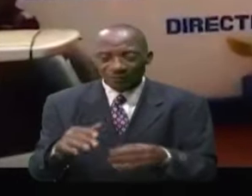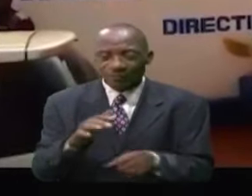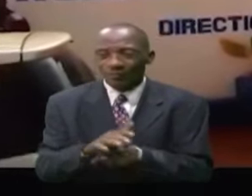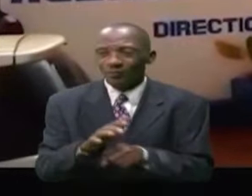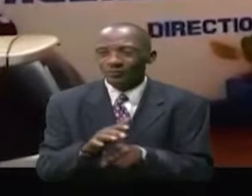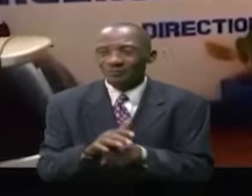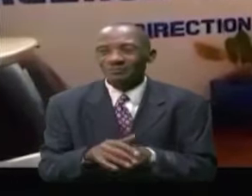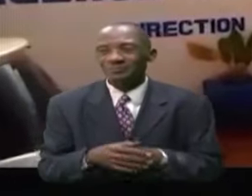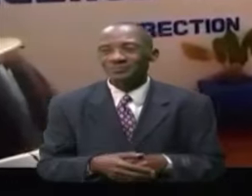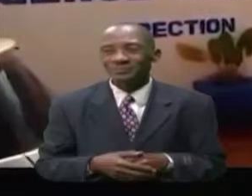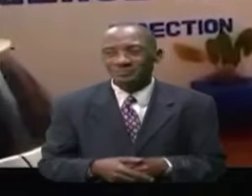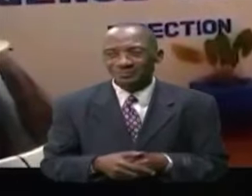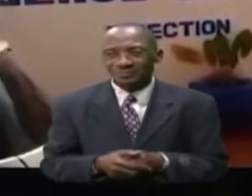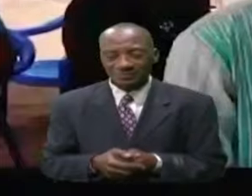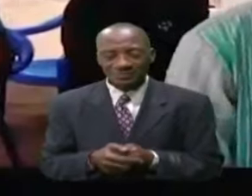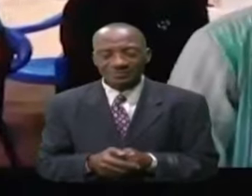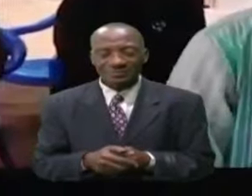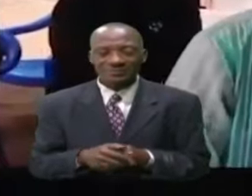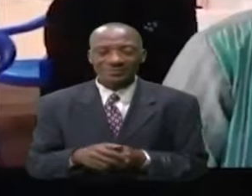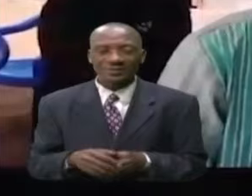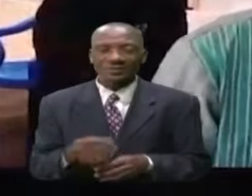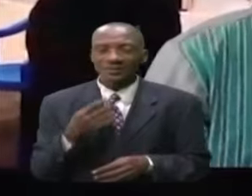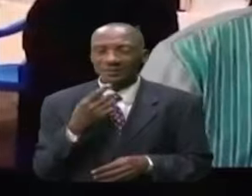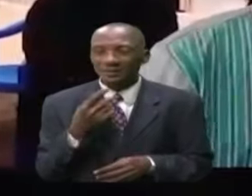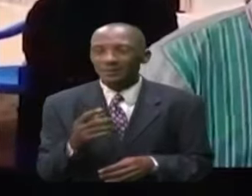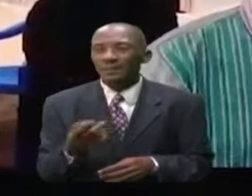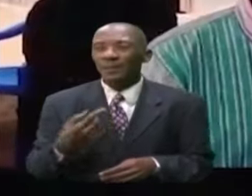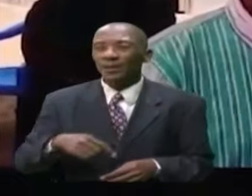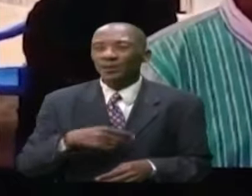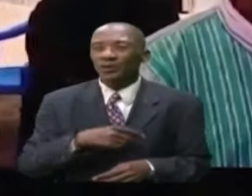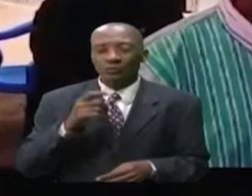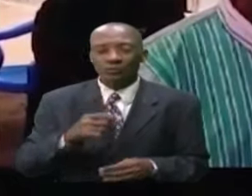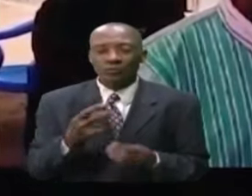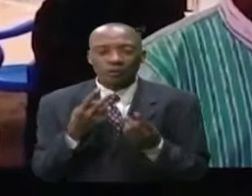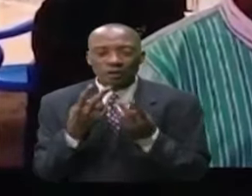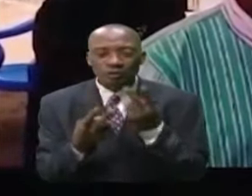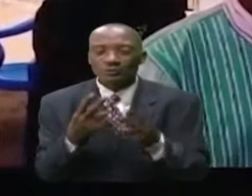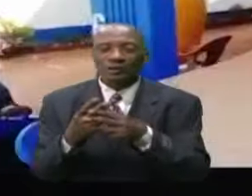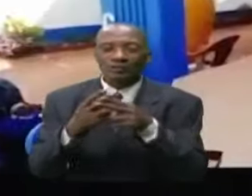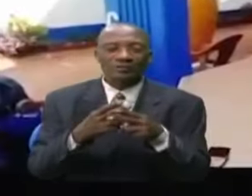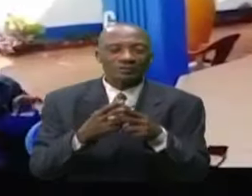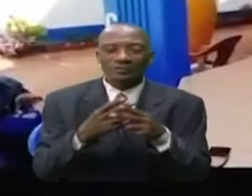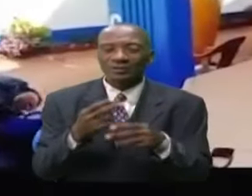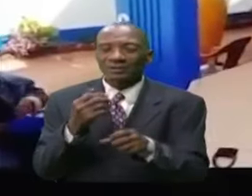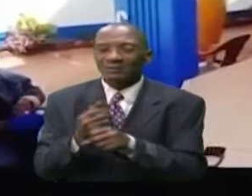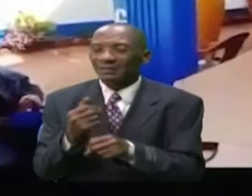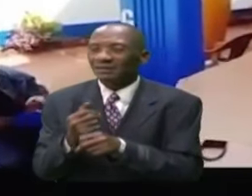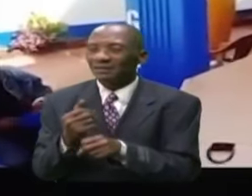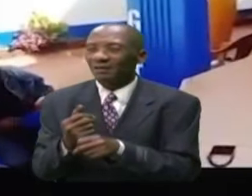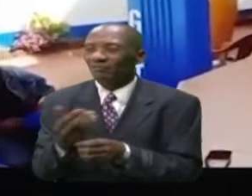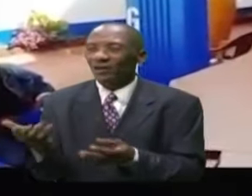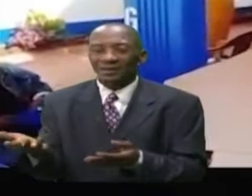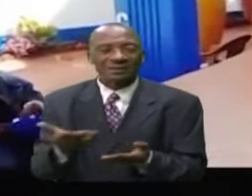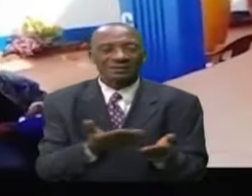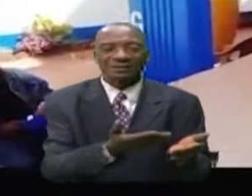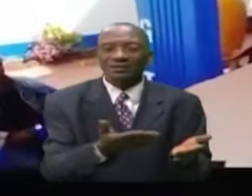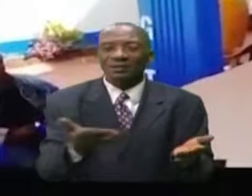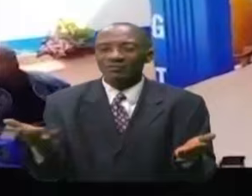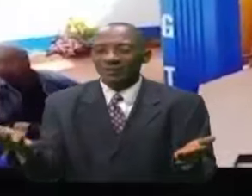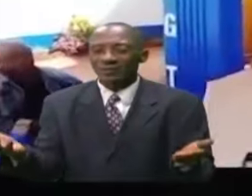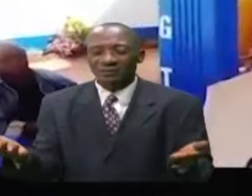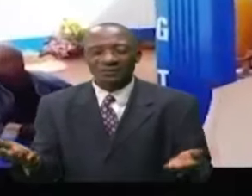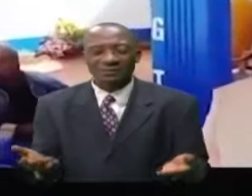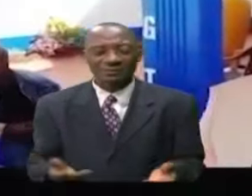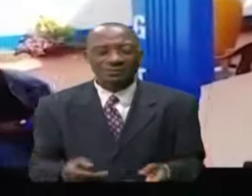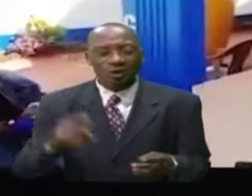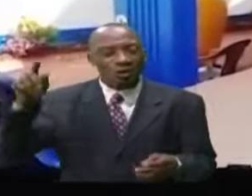secteurs de route et autres voies de communication, superviser l'exécution des travaux au moyen des équipements modernes, assister et conseiller le gouvernement à travers le